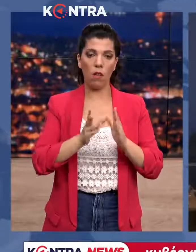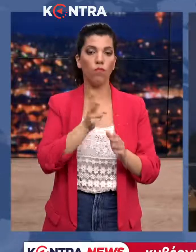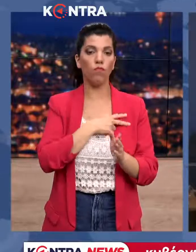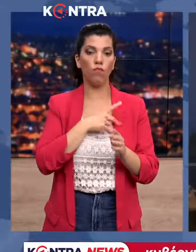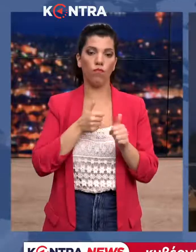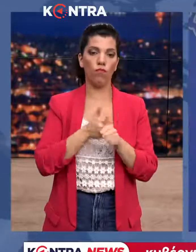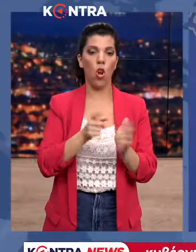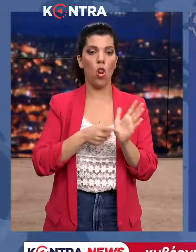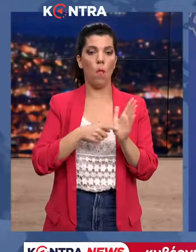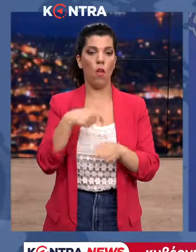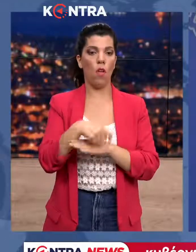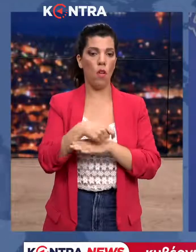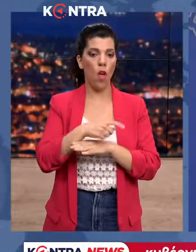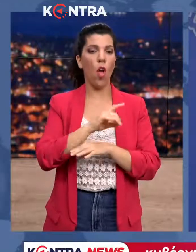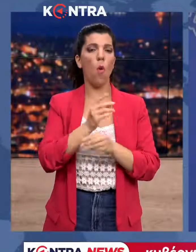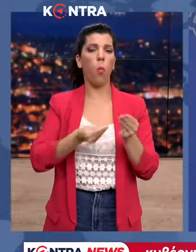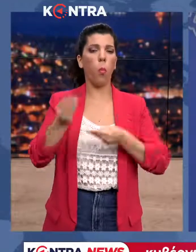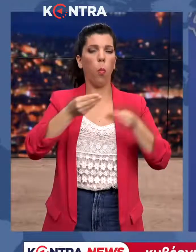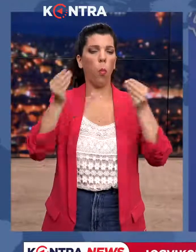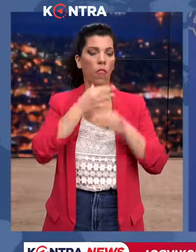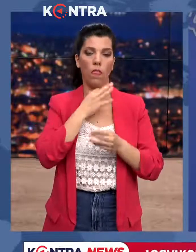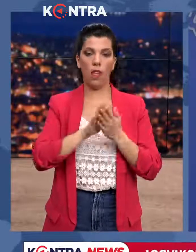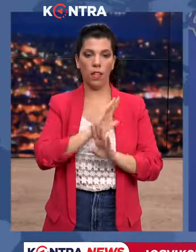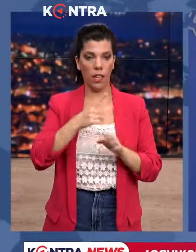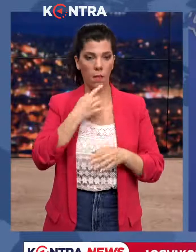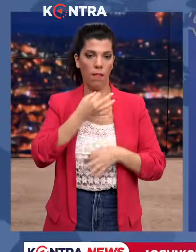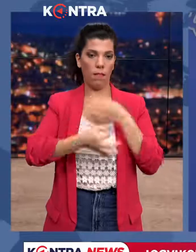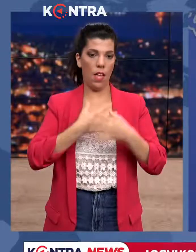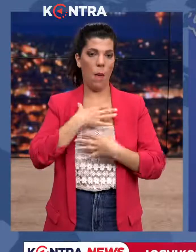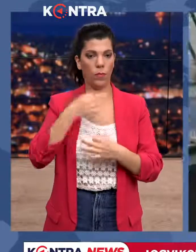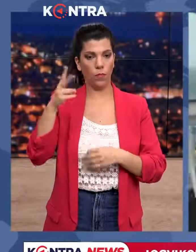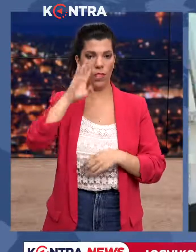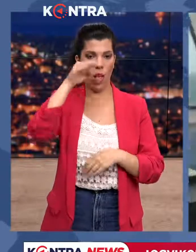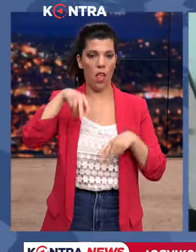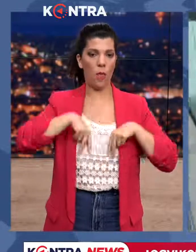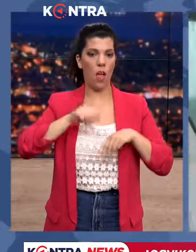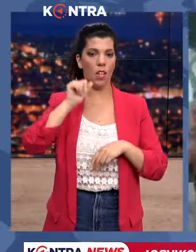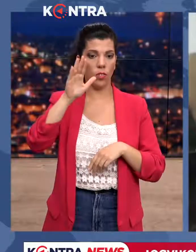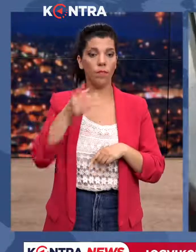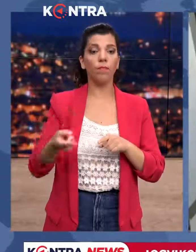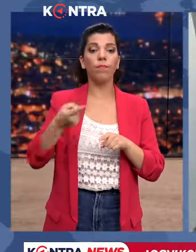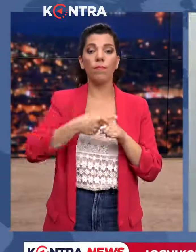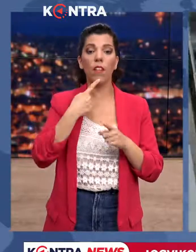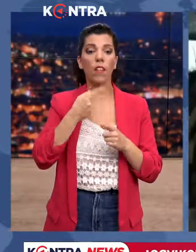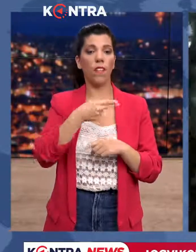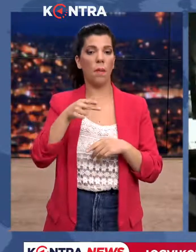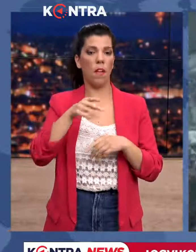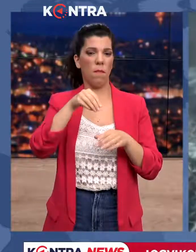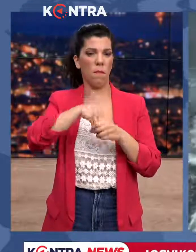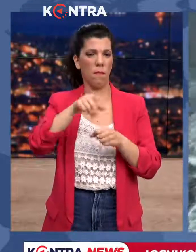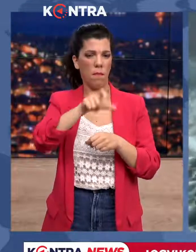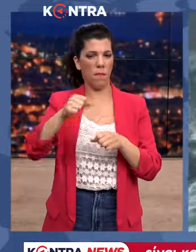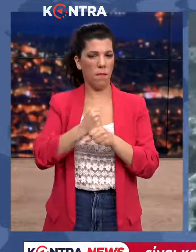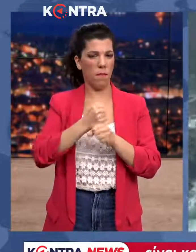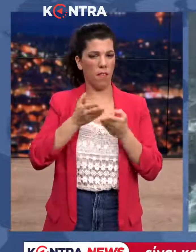δικαστική οδό για το θέμα χωρίς φανφάρες είπε εκπρόσωπος του ειρηνικού υπουργείου εξωτερικών και πρόσθεσε ότι η κατάσταση της υγείας των